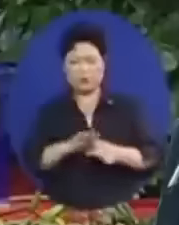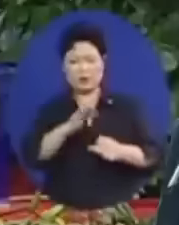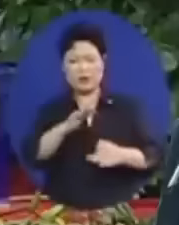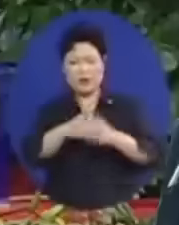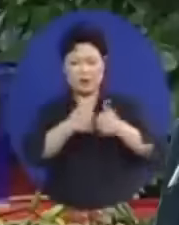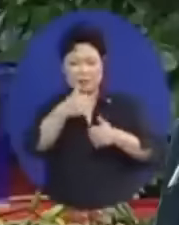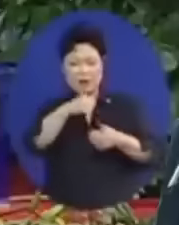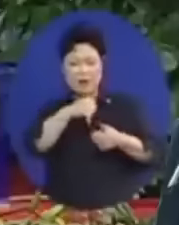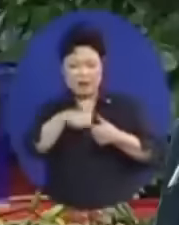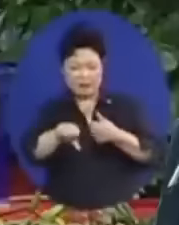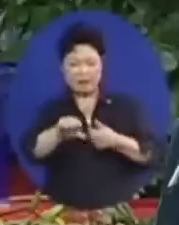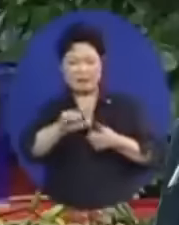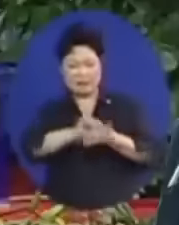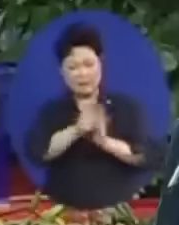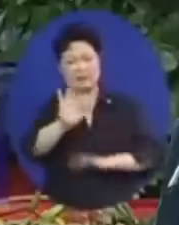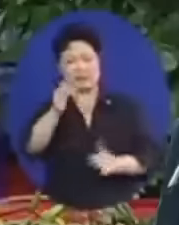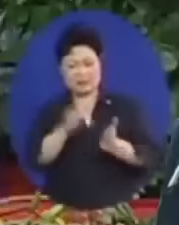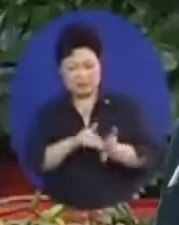되게 하셨습니다.